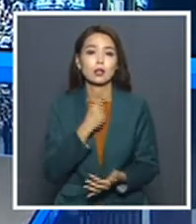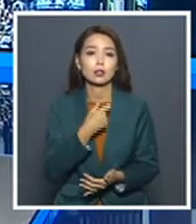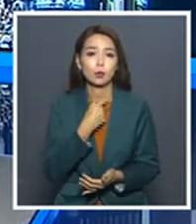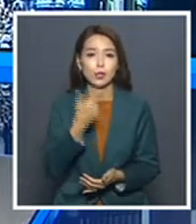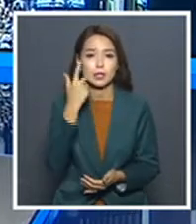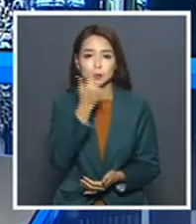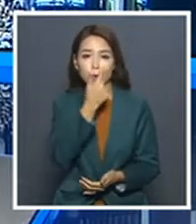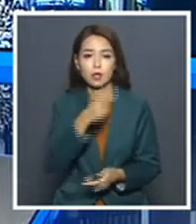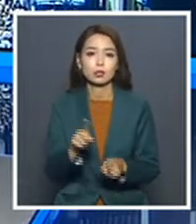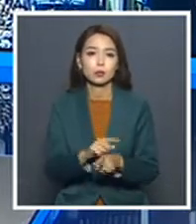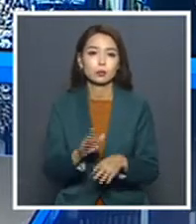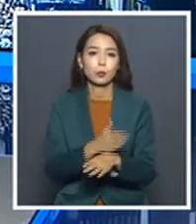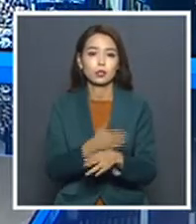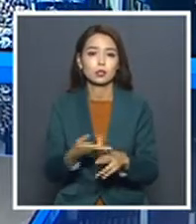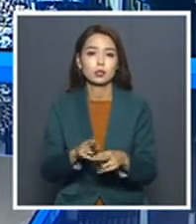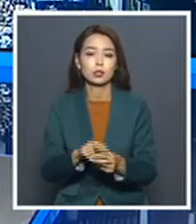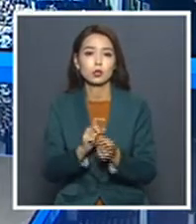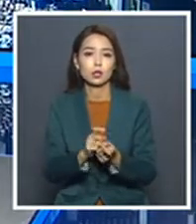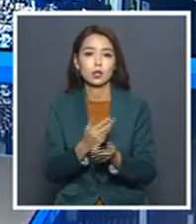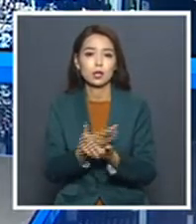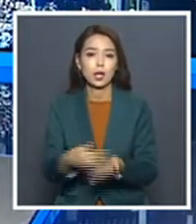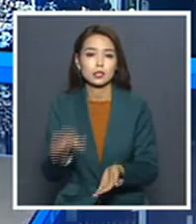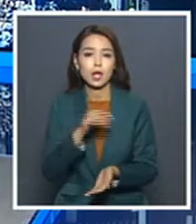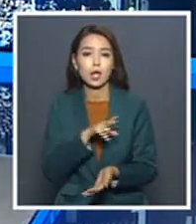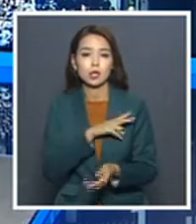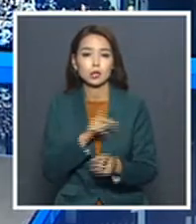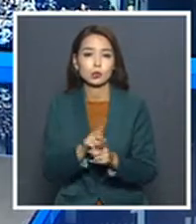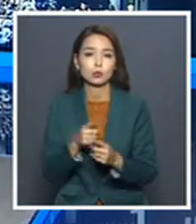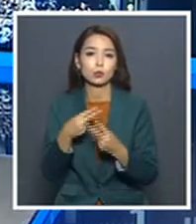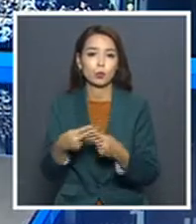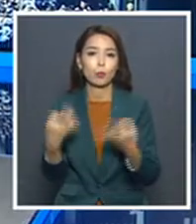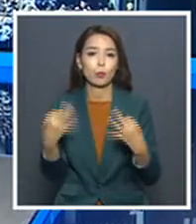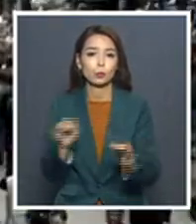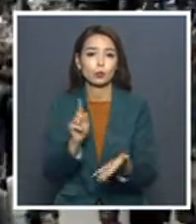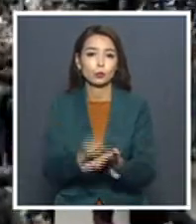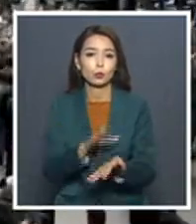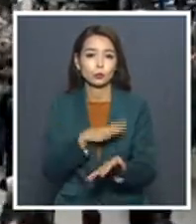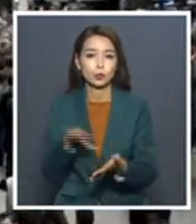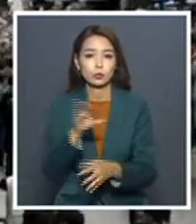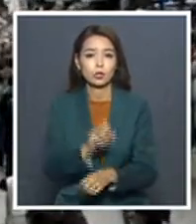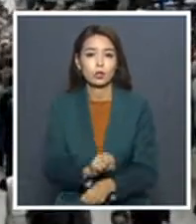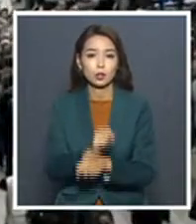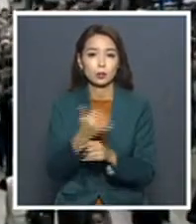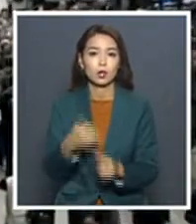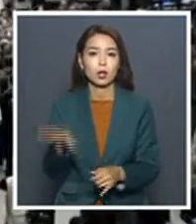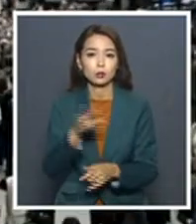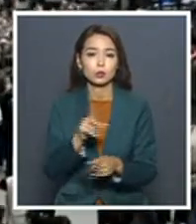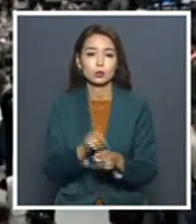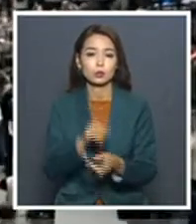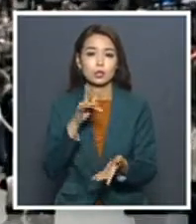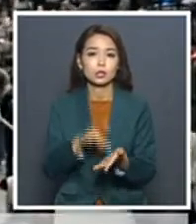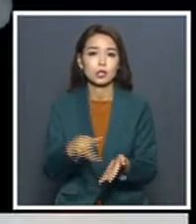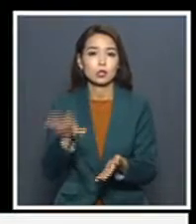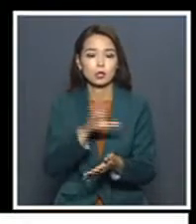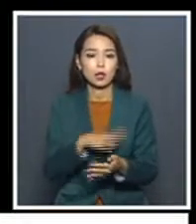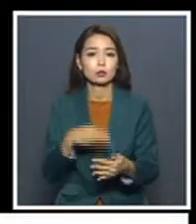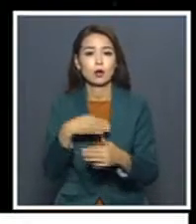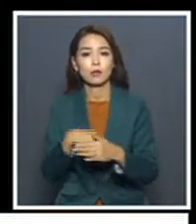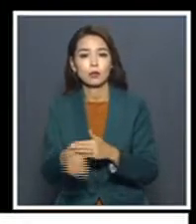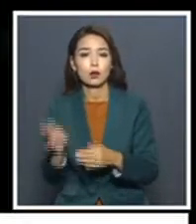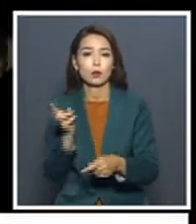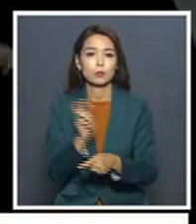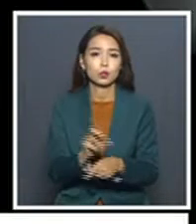Испаниядан бөлінуі үшін күрескен сепаратистік лидерлерді түрмеден босату. Шерушілер жолаушылардың станцияға кіріп шығуына кедергі